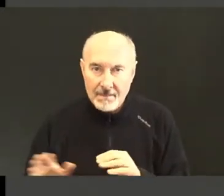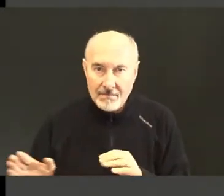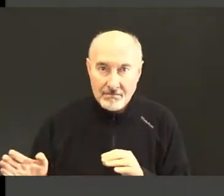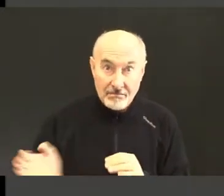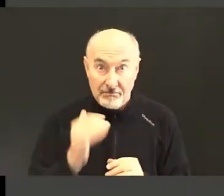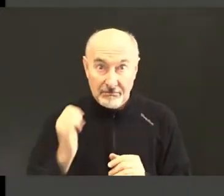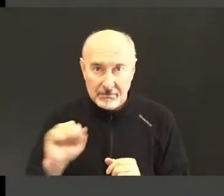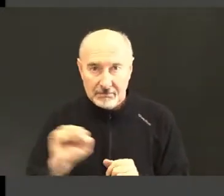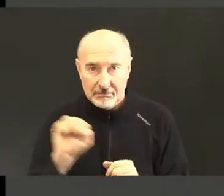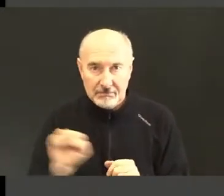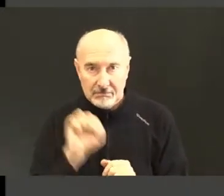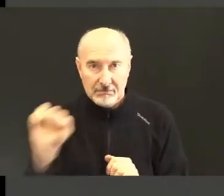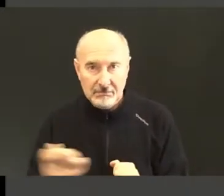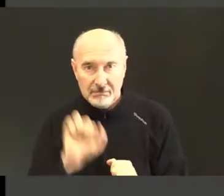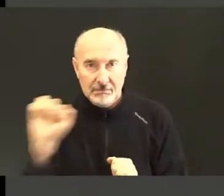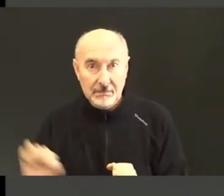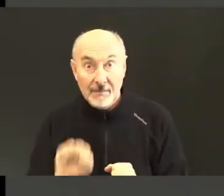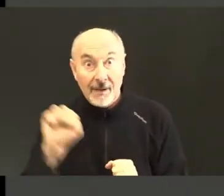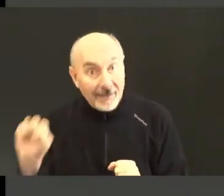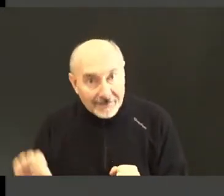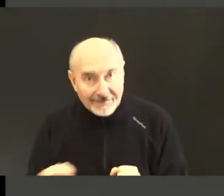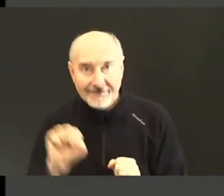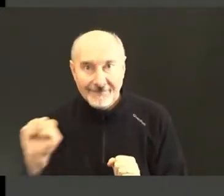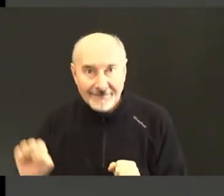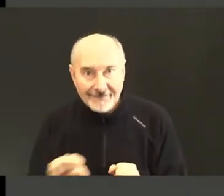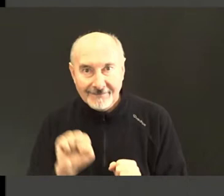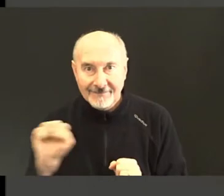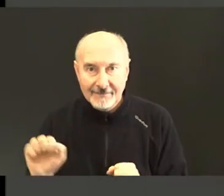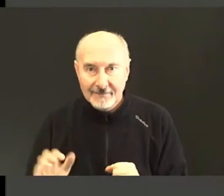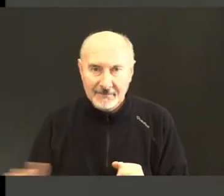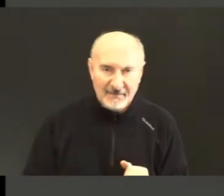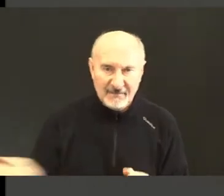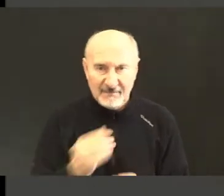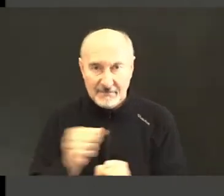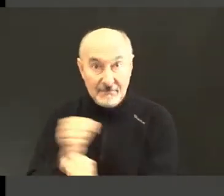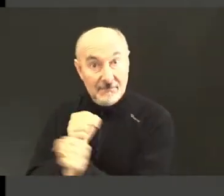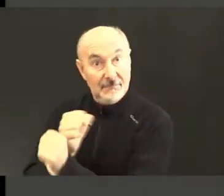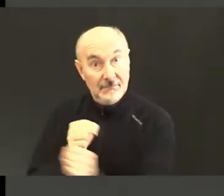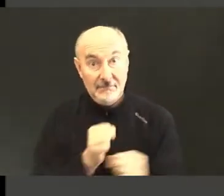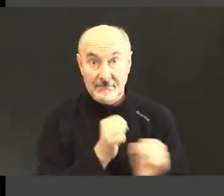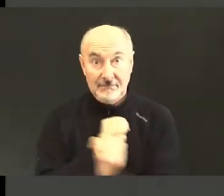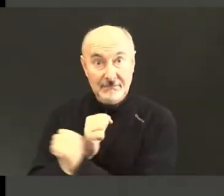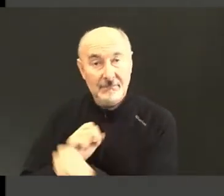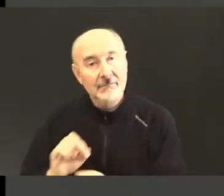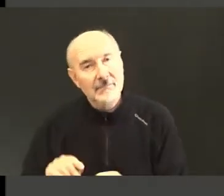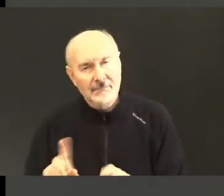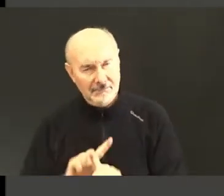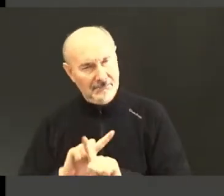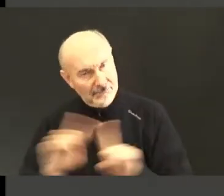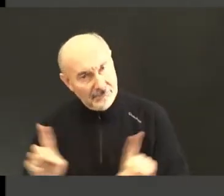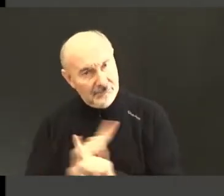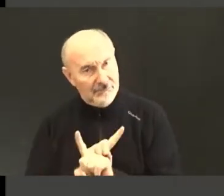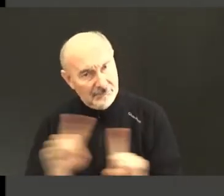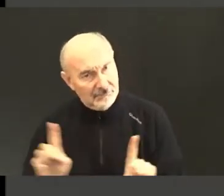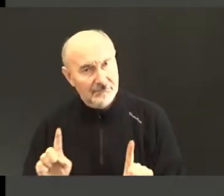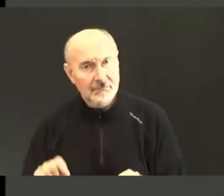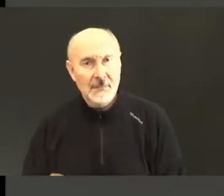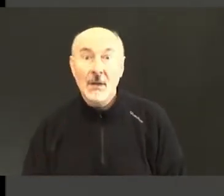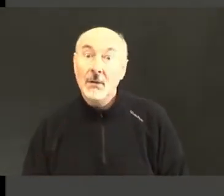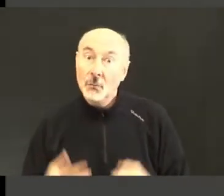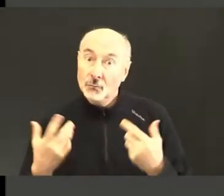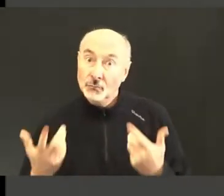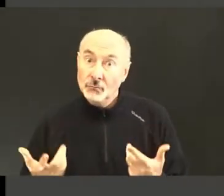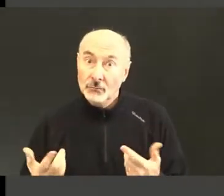vecchi decreti e le leggi precedenti in essere che per noi non vanno bene, con nuove leggi